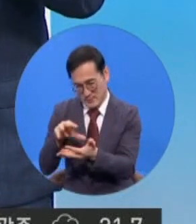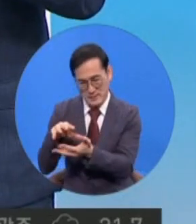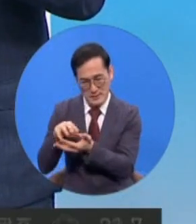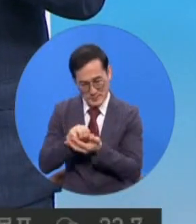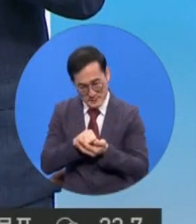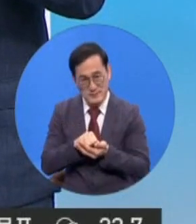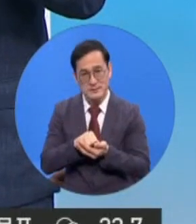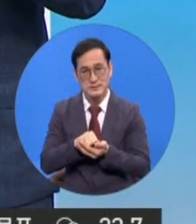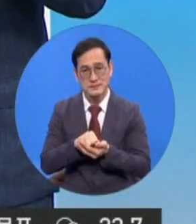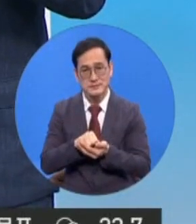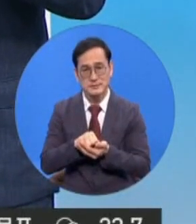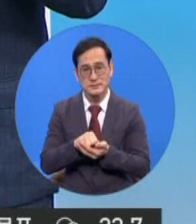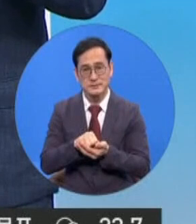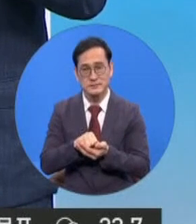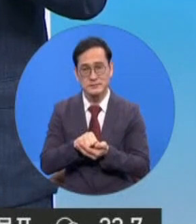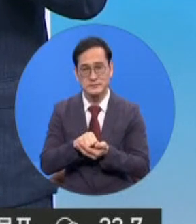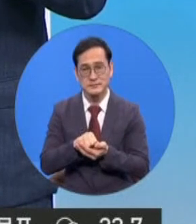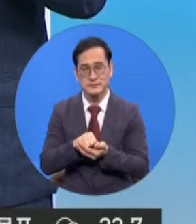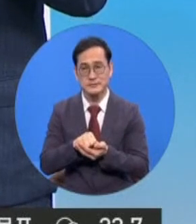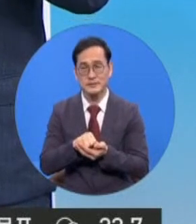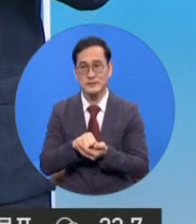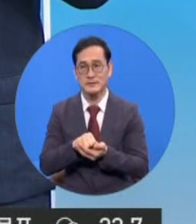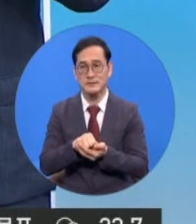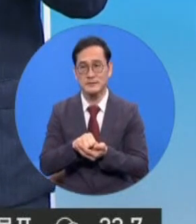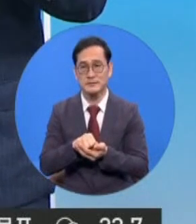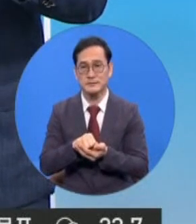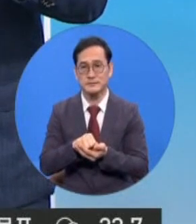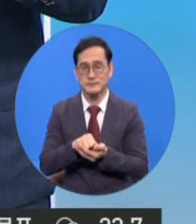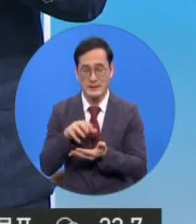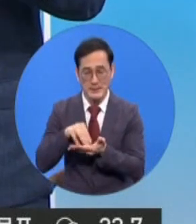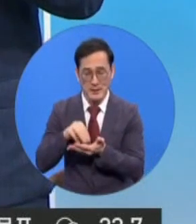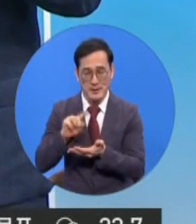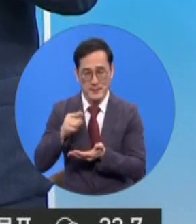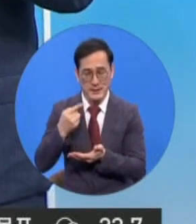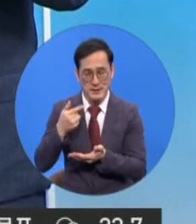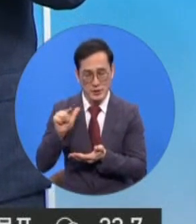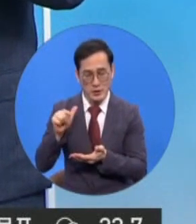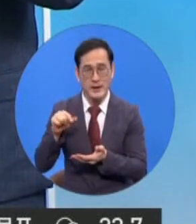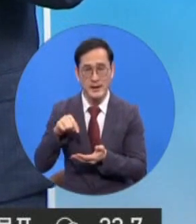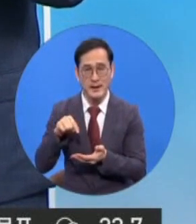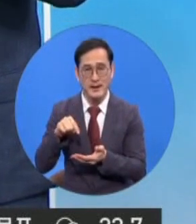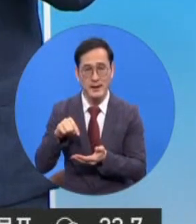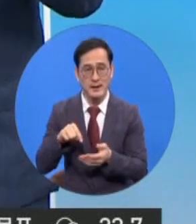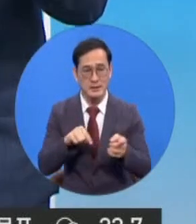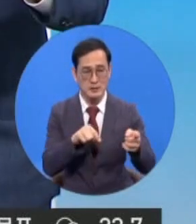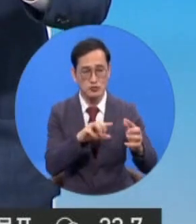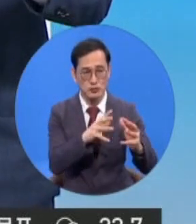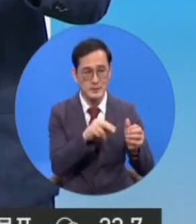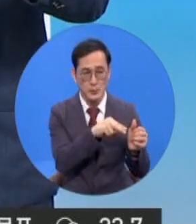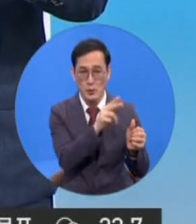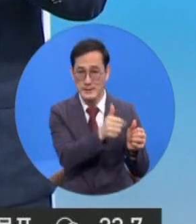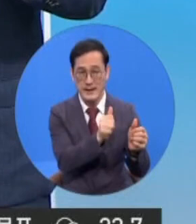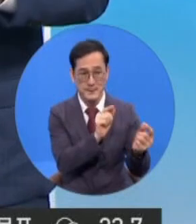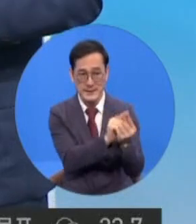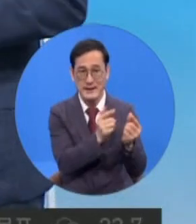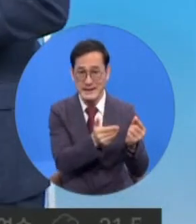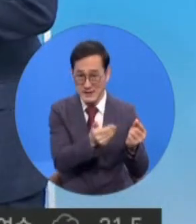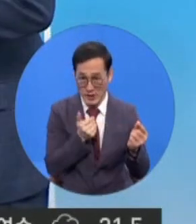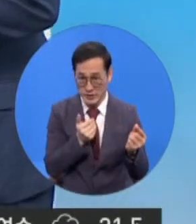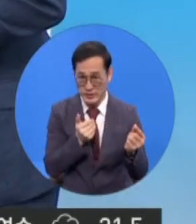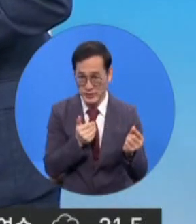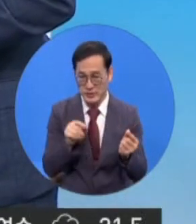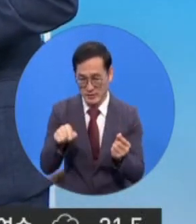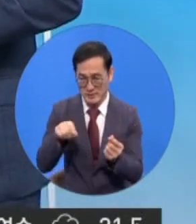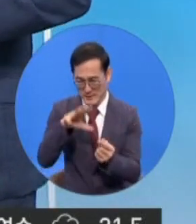100 6 거니 바로 조선 씨가 박지원 국정원장을 맛나게 바로 전날 그러니까